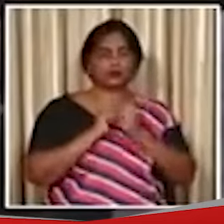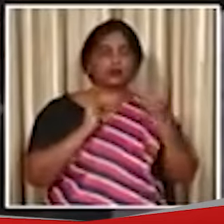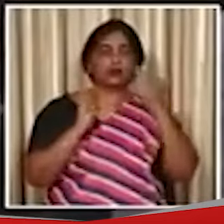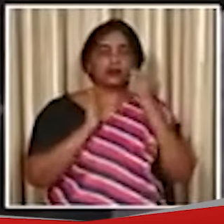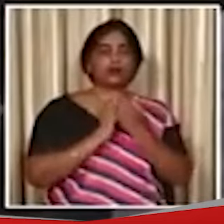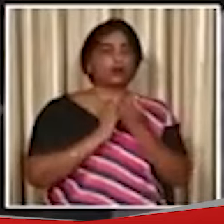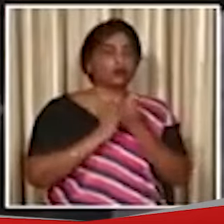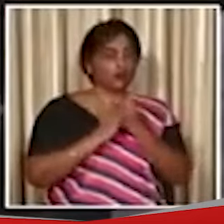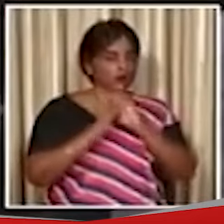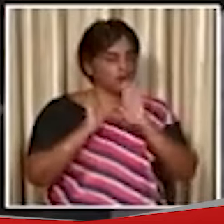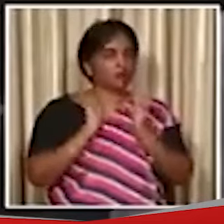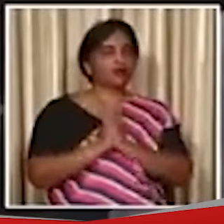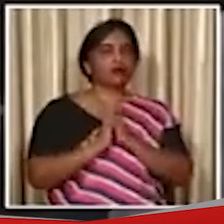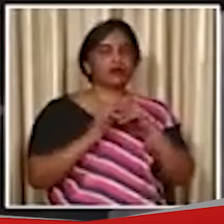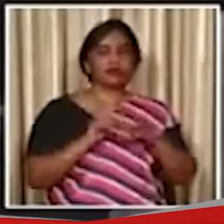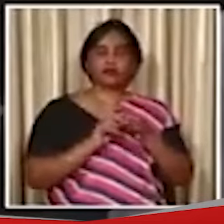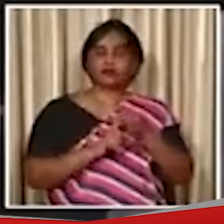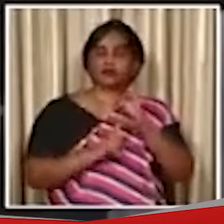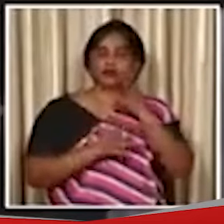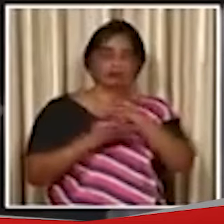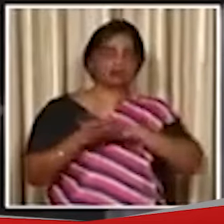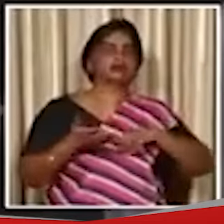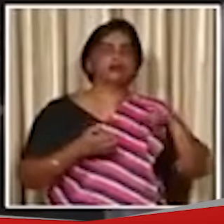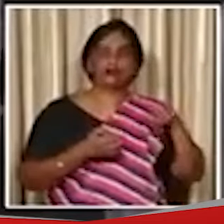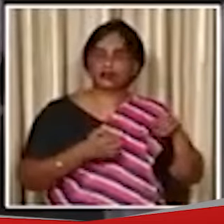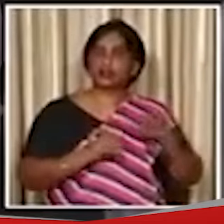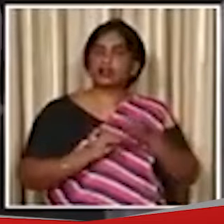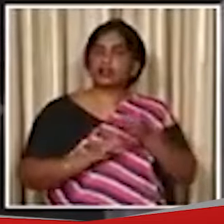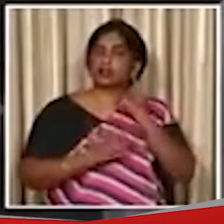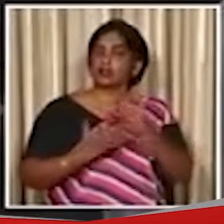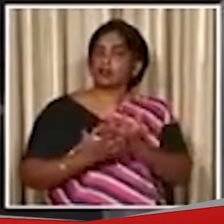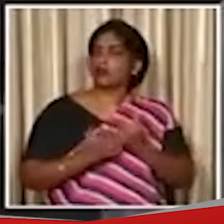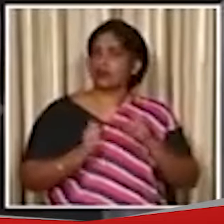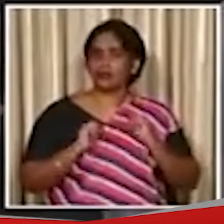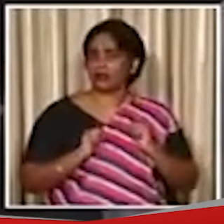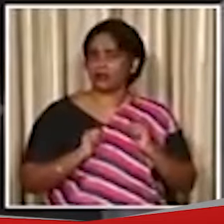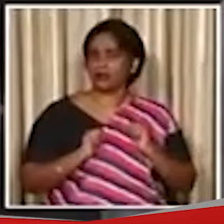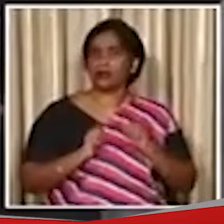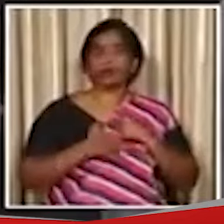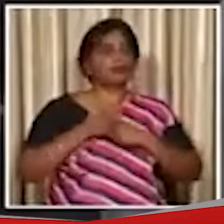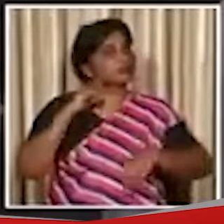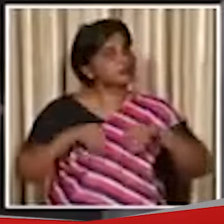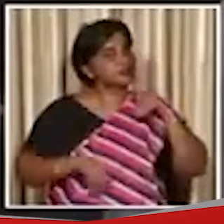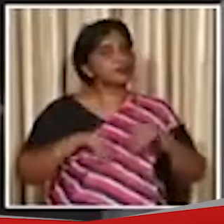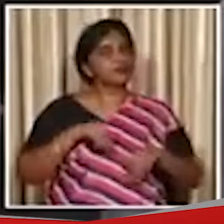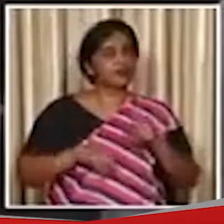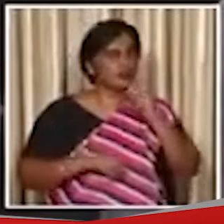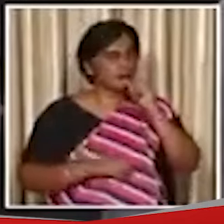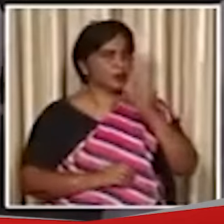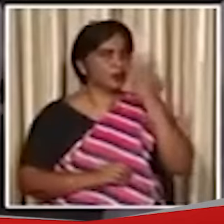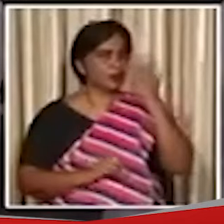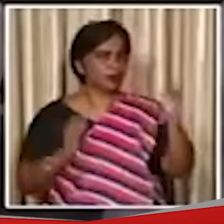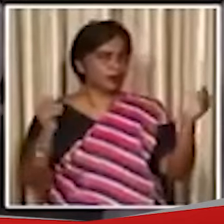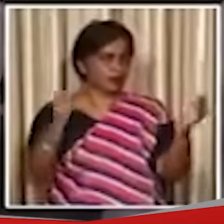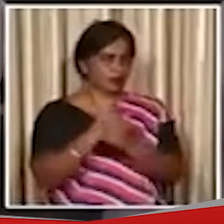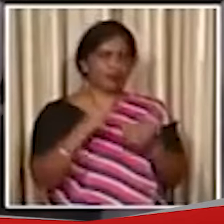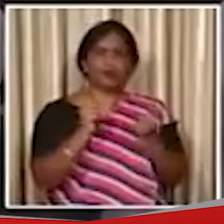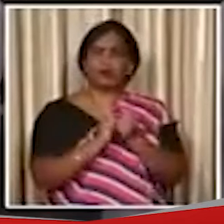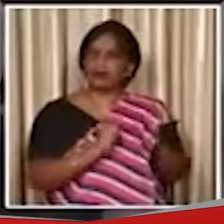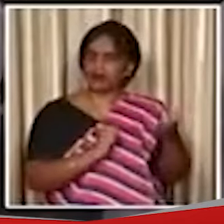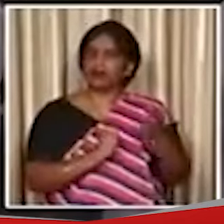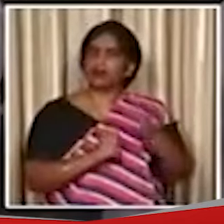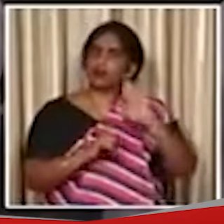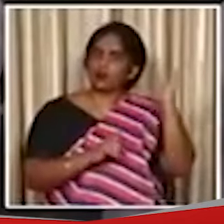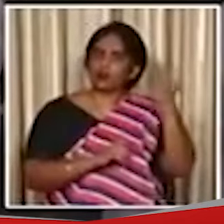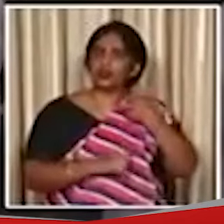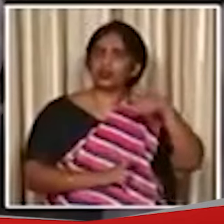සඳහා වෙංකල්ලති විච්ච සල්ලි දැම ජනාධිපති අයටට ගන්න ජනාධිපති අයටට ගන්න මොකටද මේ මැතිවරණට එක හරි පැහැදිලි කොලේ හල ගහන්න දෙයක් නෑ